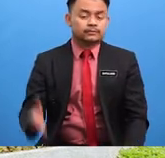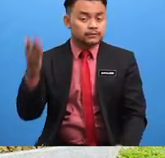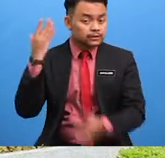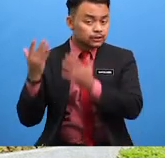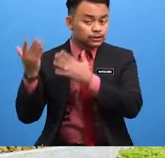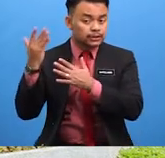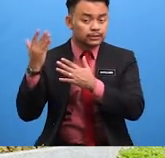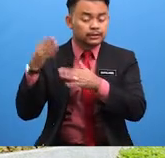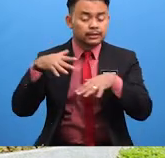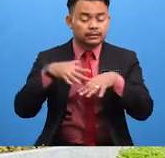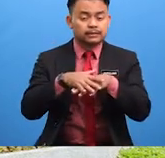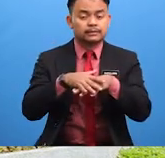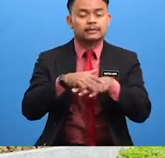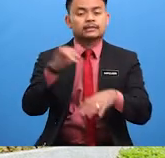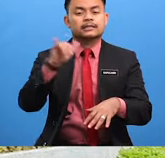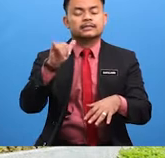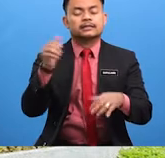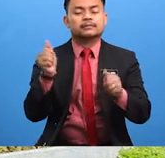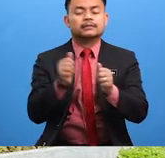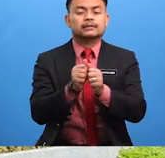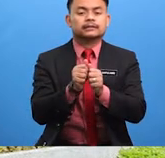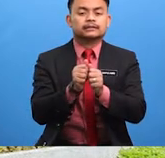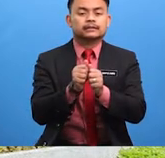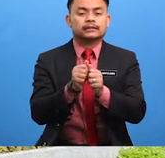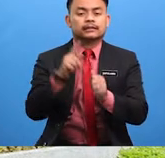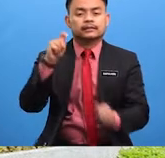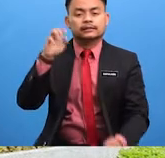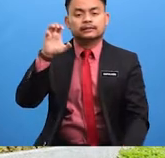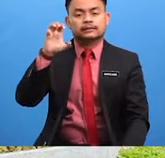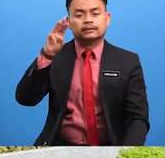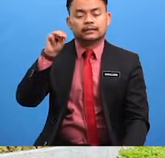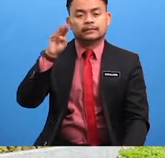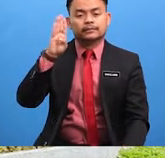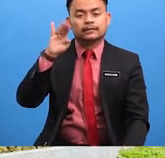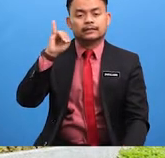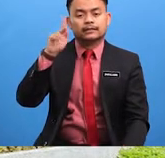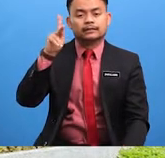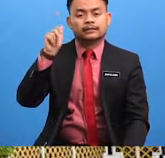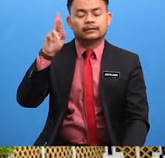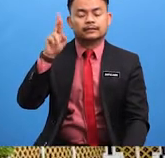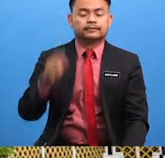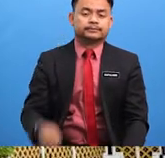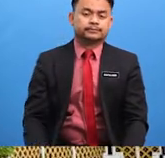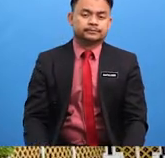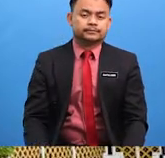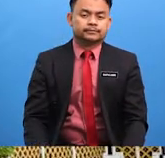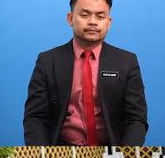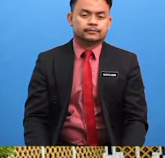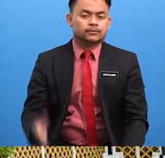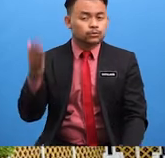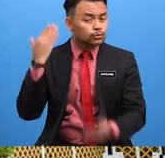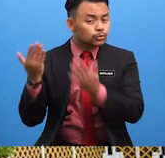sejarah perkembangan tembikar yang bermula sejak zaman Neolitik lagi. Pada zaman